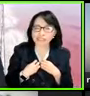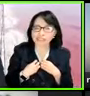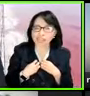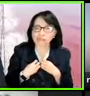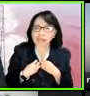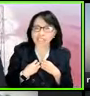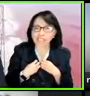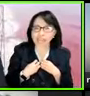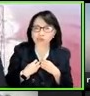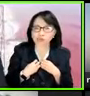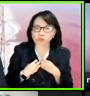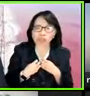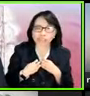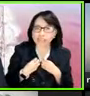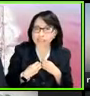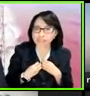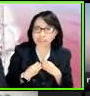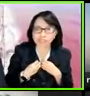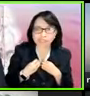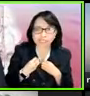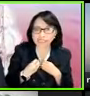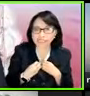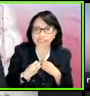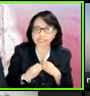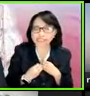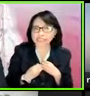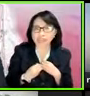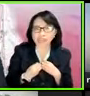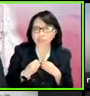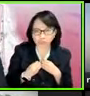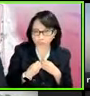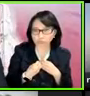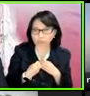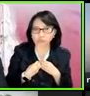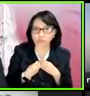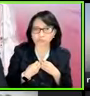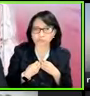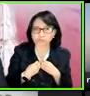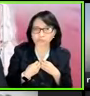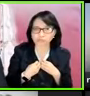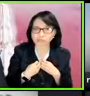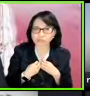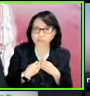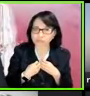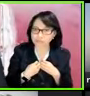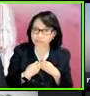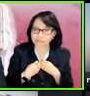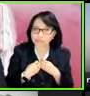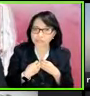Allah yang telah mengasihi aku dan menyerahkan diri-nya untuk aku